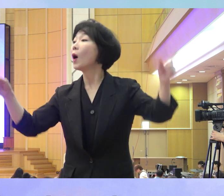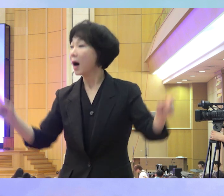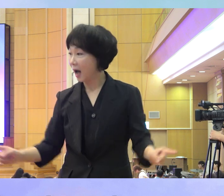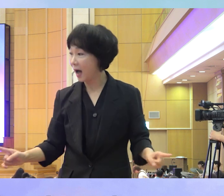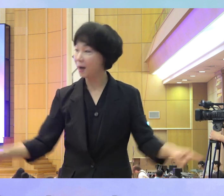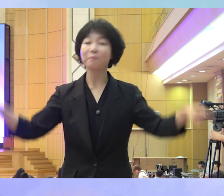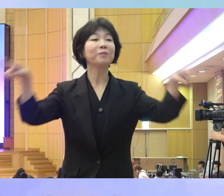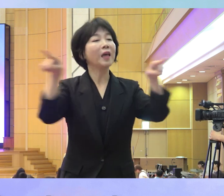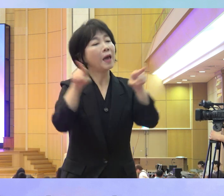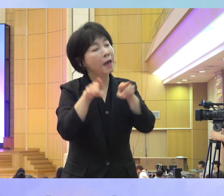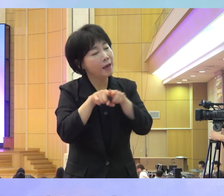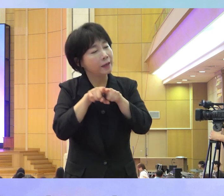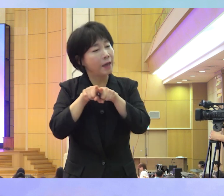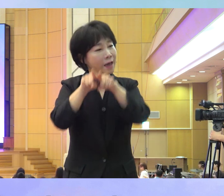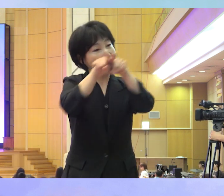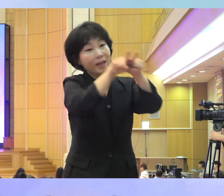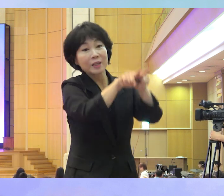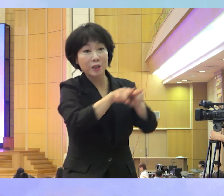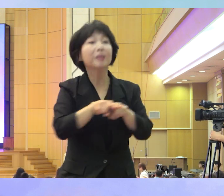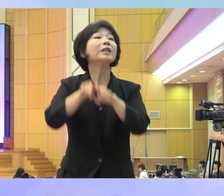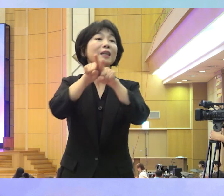무궁지나도록 함께